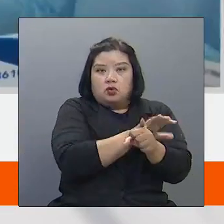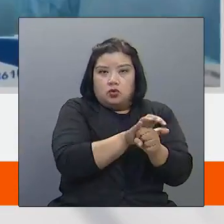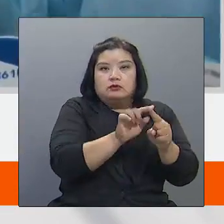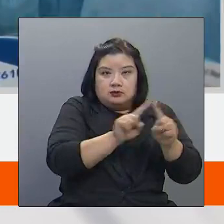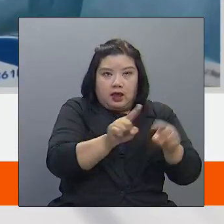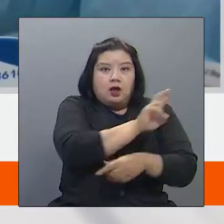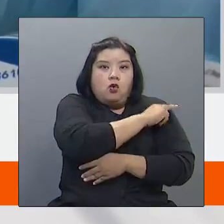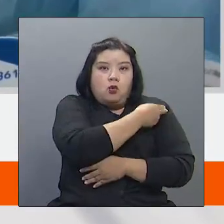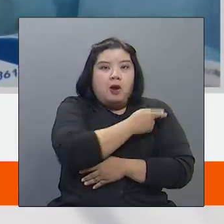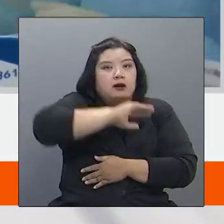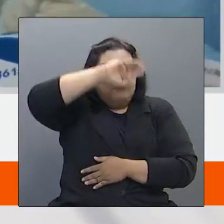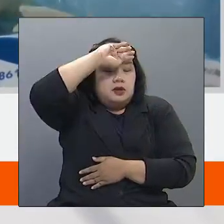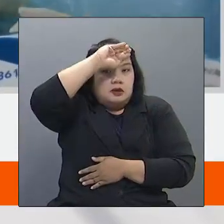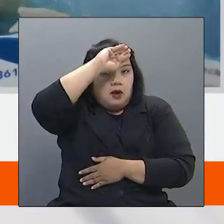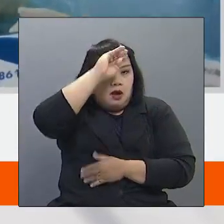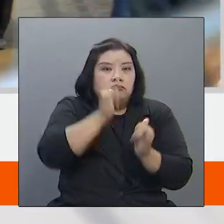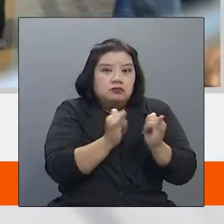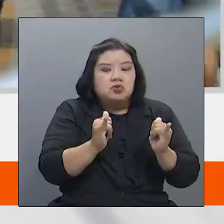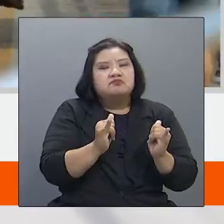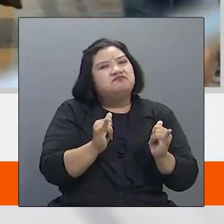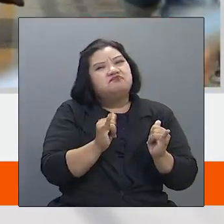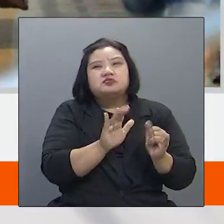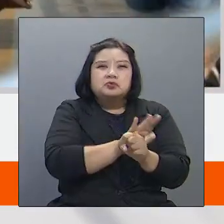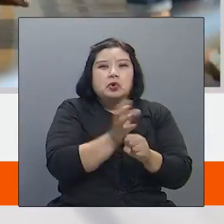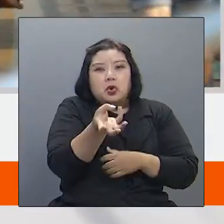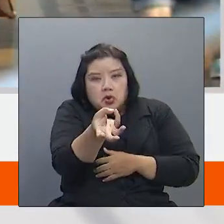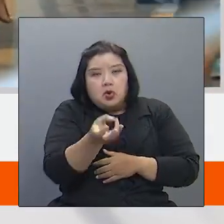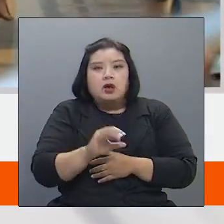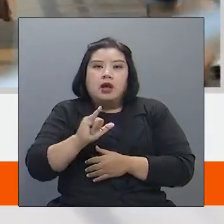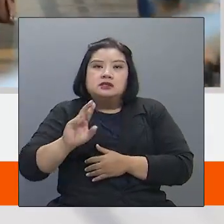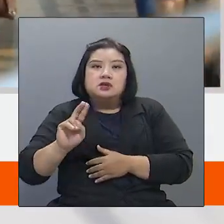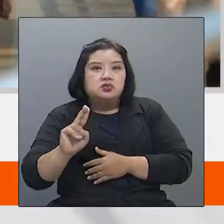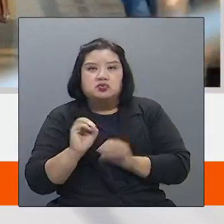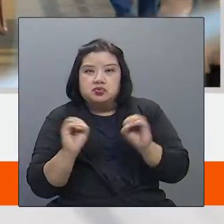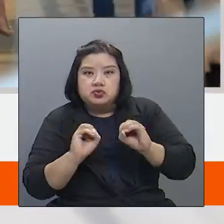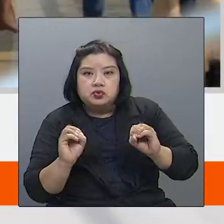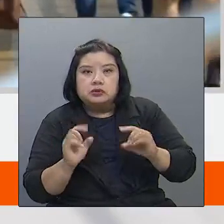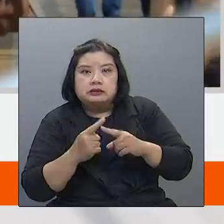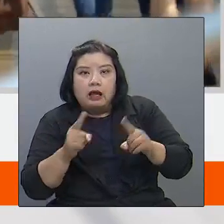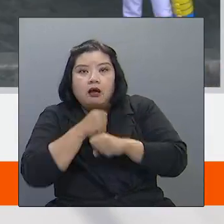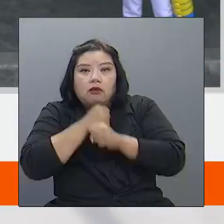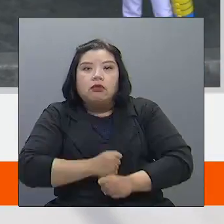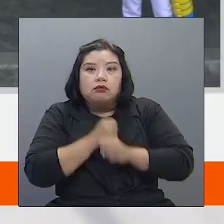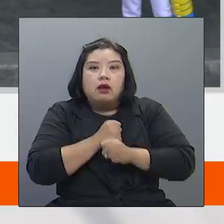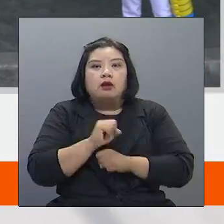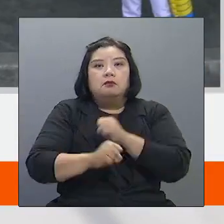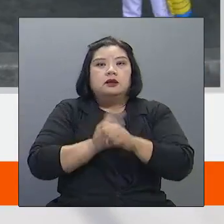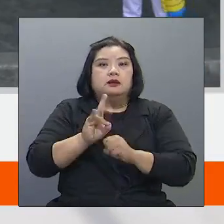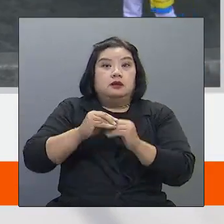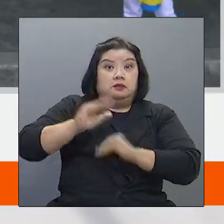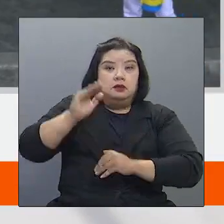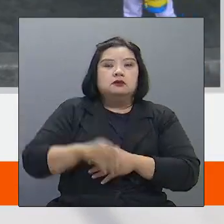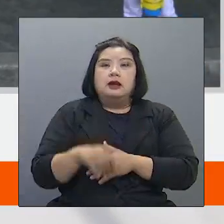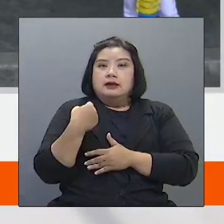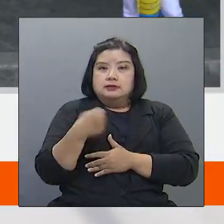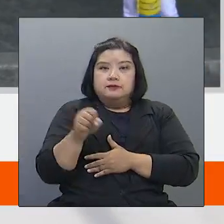ลน้อยนะครับแล้วก็เข้า ICU อาจจะไม่มีเลยขณะเดียวกันคนสูงอายุมากกว่า70ปีเนี่ยติดแค่ 10%